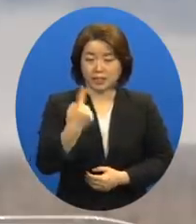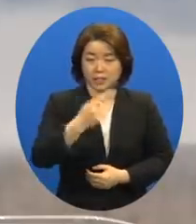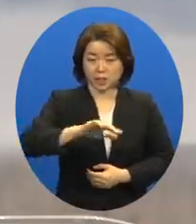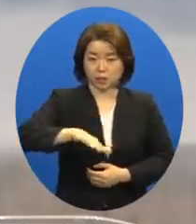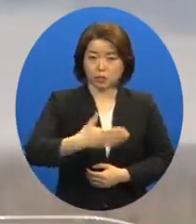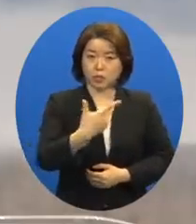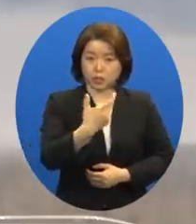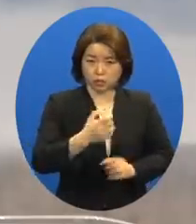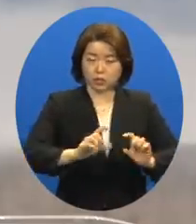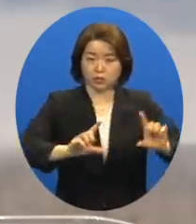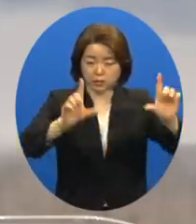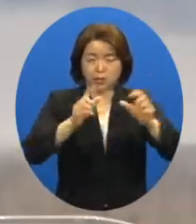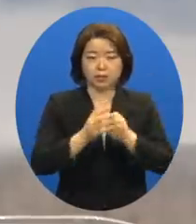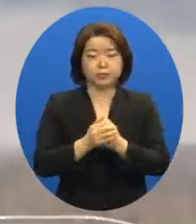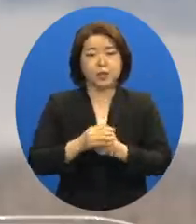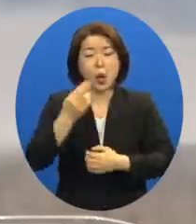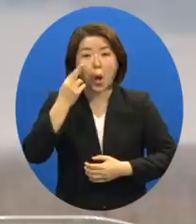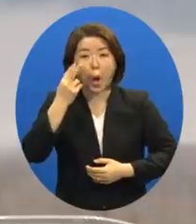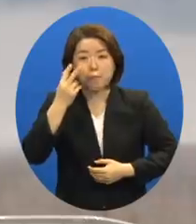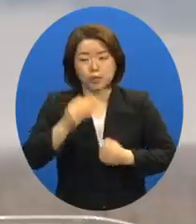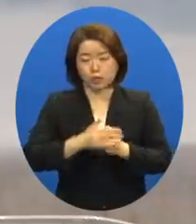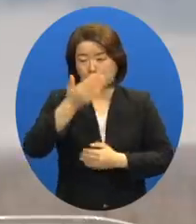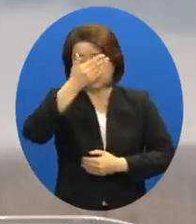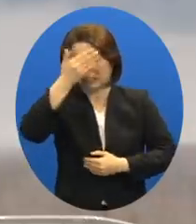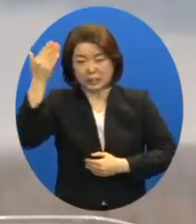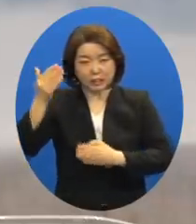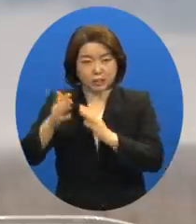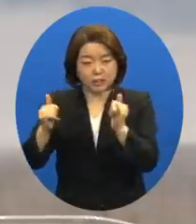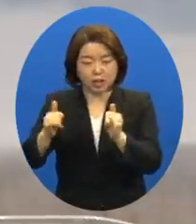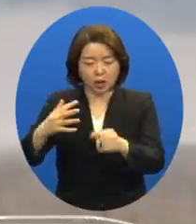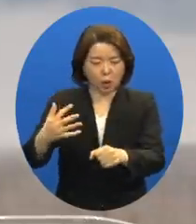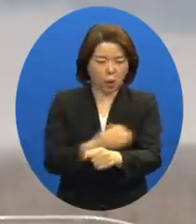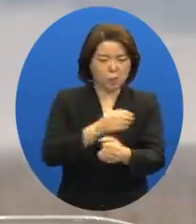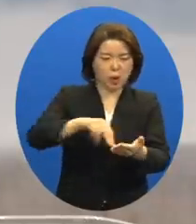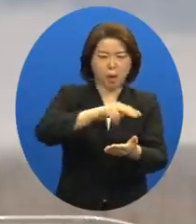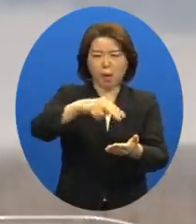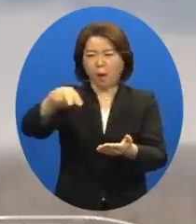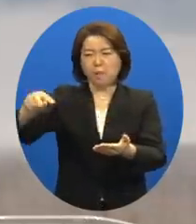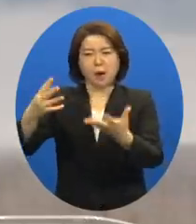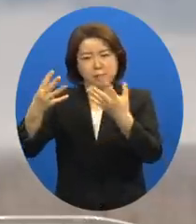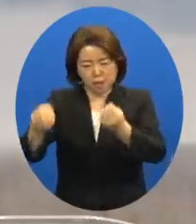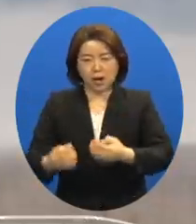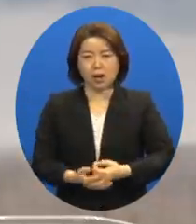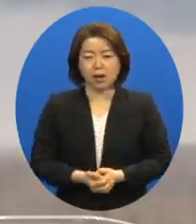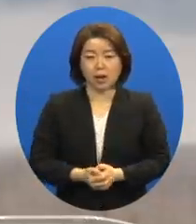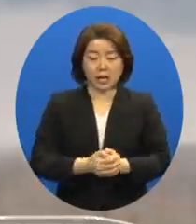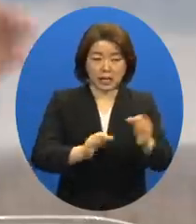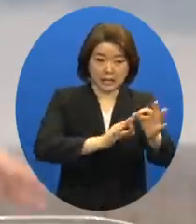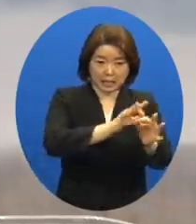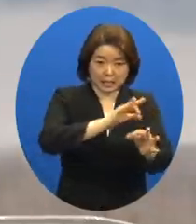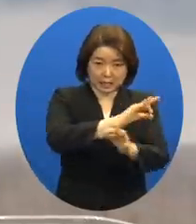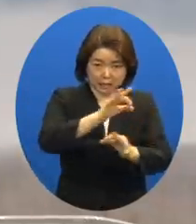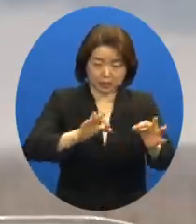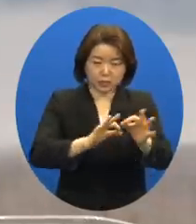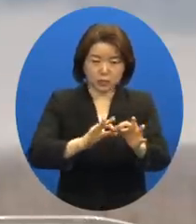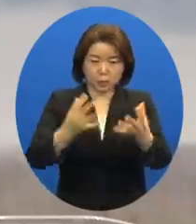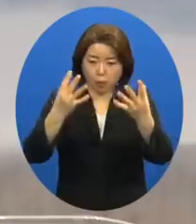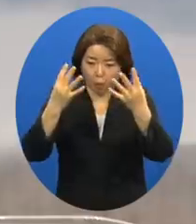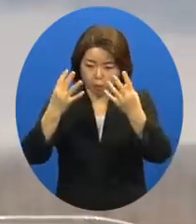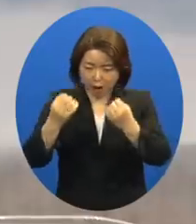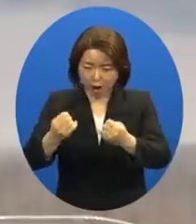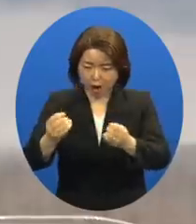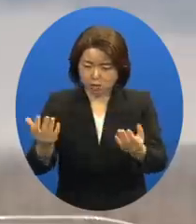1960년대 미국의 청년들은 엄청난 방황을 했습니다. 경제적으로는 말할 수 없이